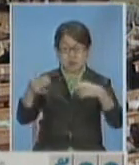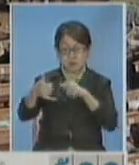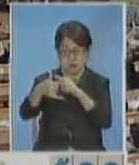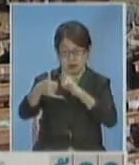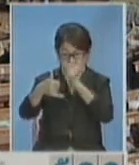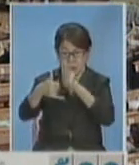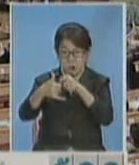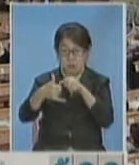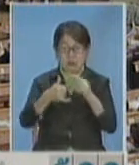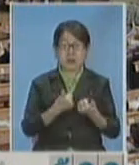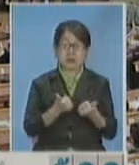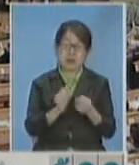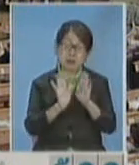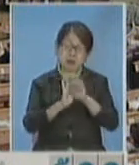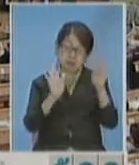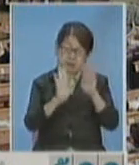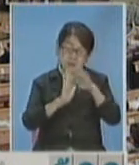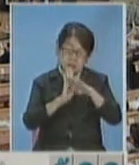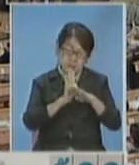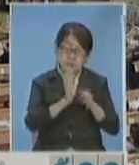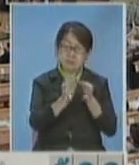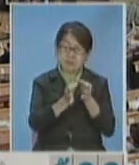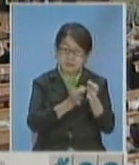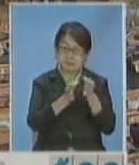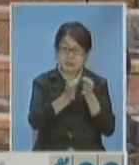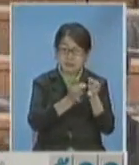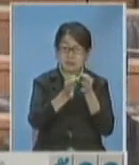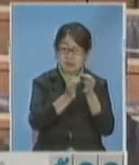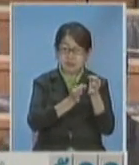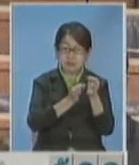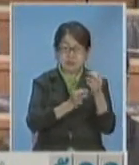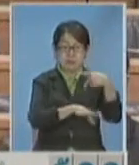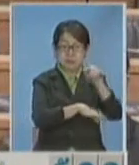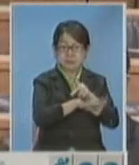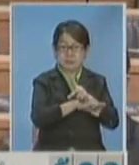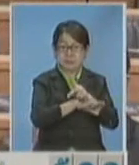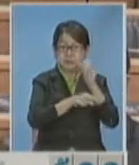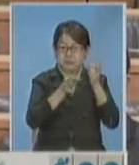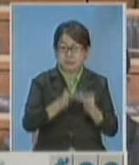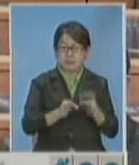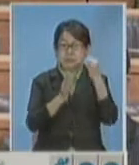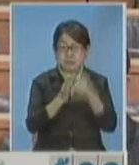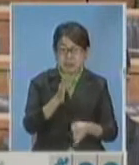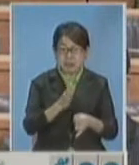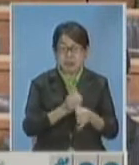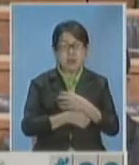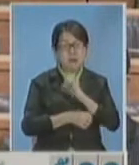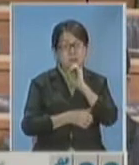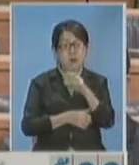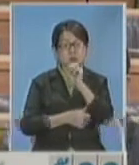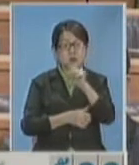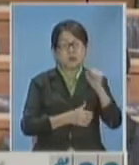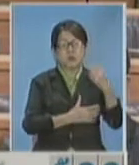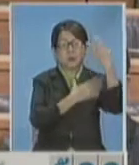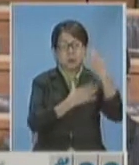ในประเด็นที่ท่านได้กล่าวถึงคำวินิจฉัยของท่านประธานและบอกว่าท่านวัชระสามาร